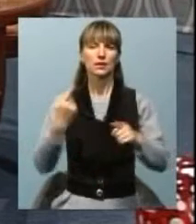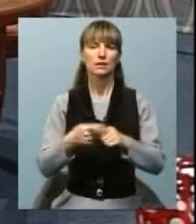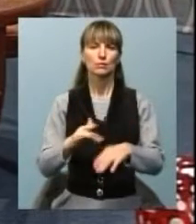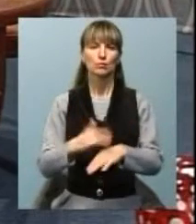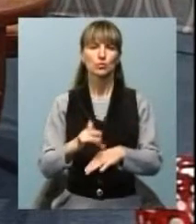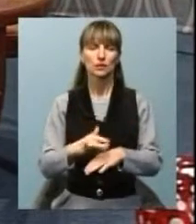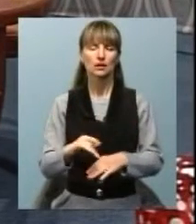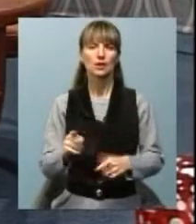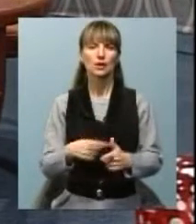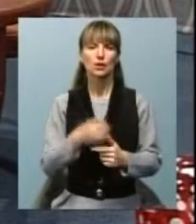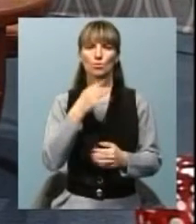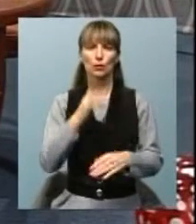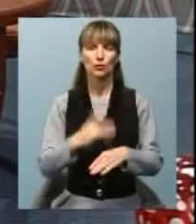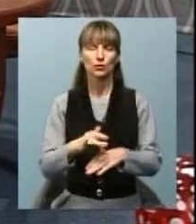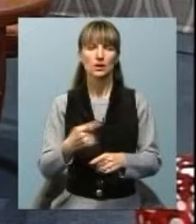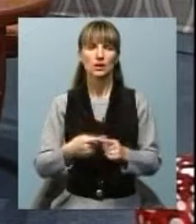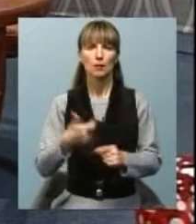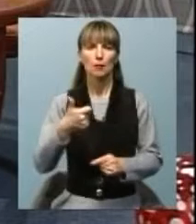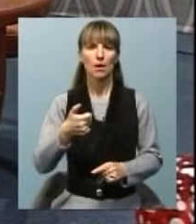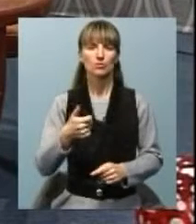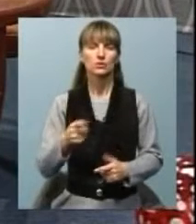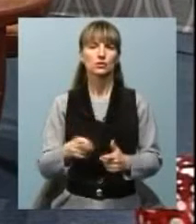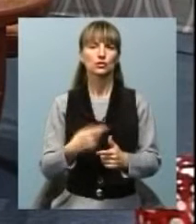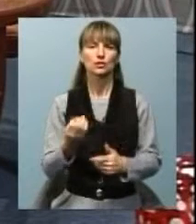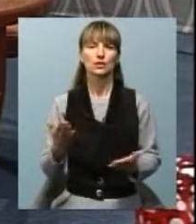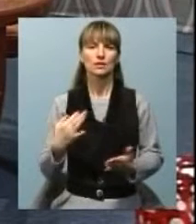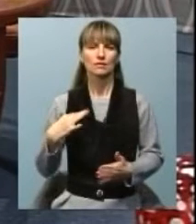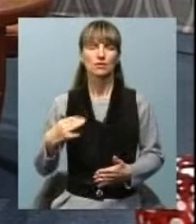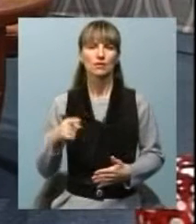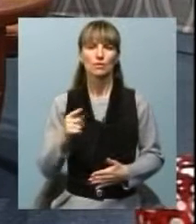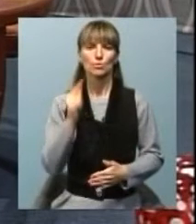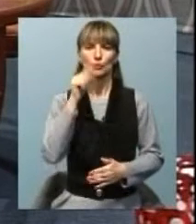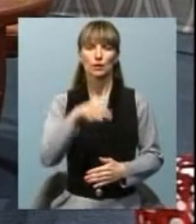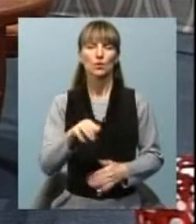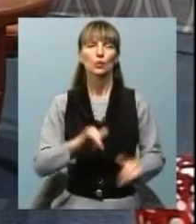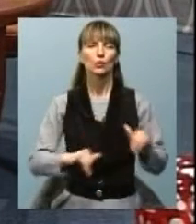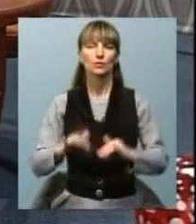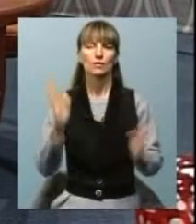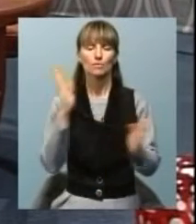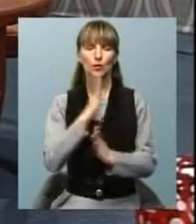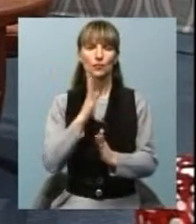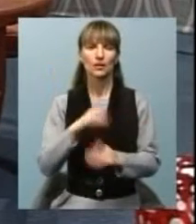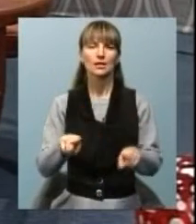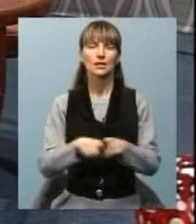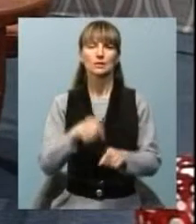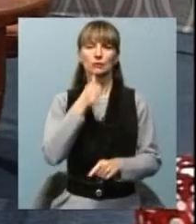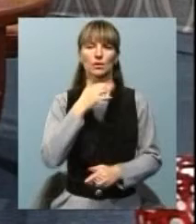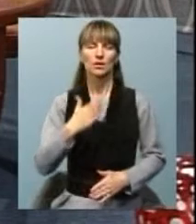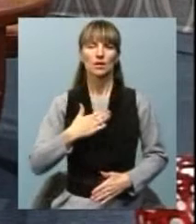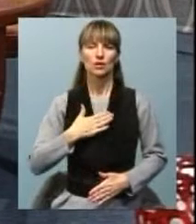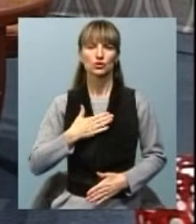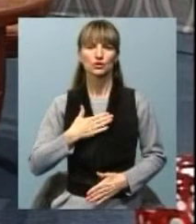сміття, чи взагалі будь-якого сміття, цих балончиків і ще з якихось речовин, вона потрапляє куди? У повітря. І таким чином